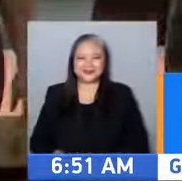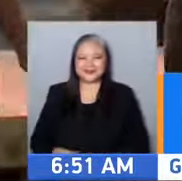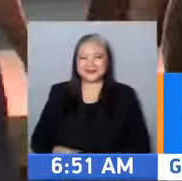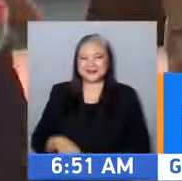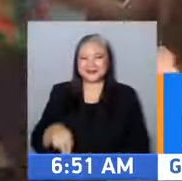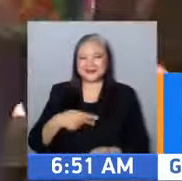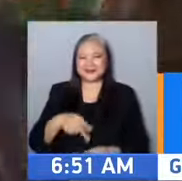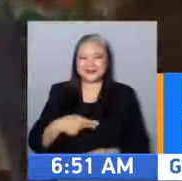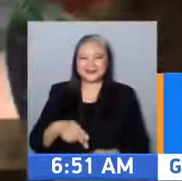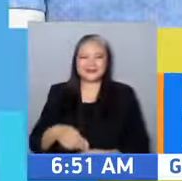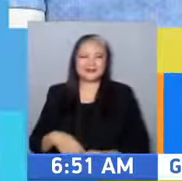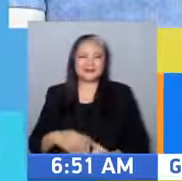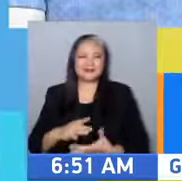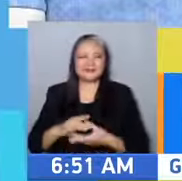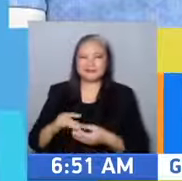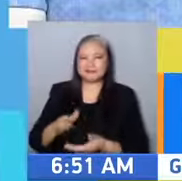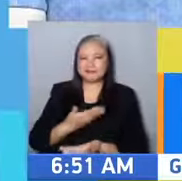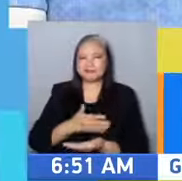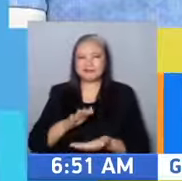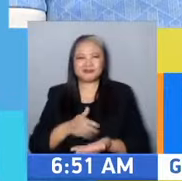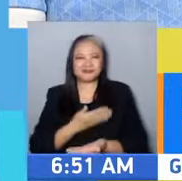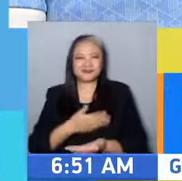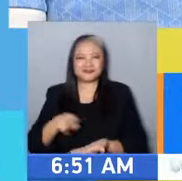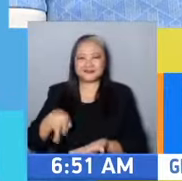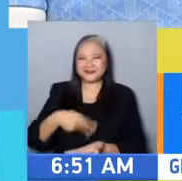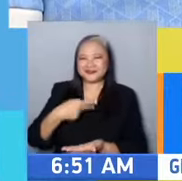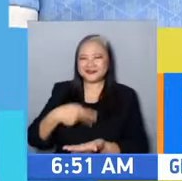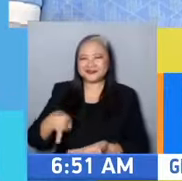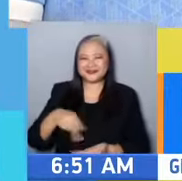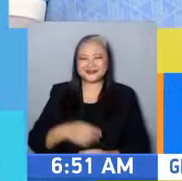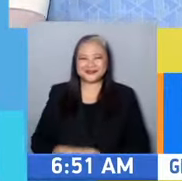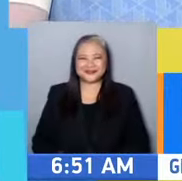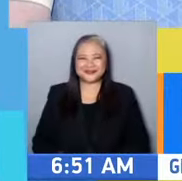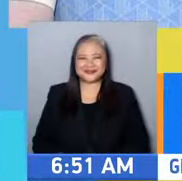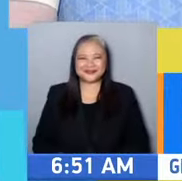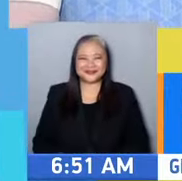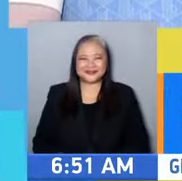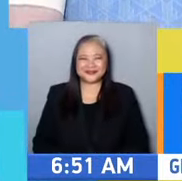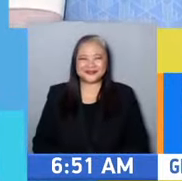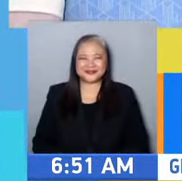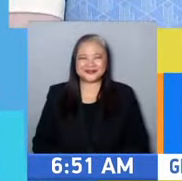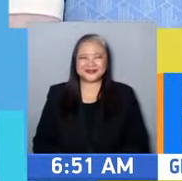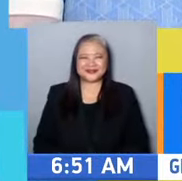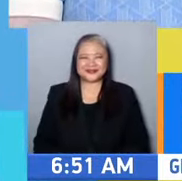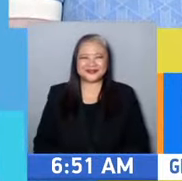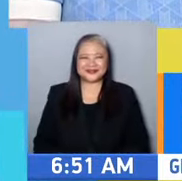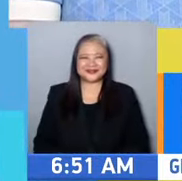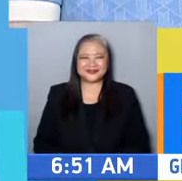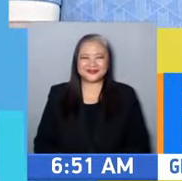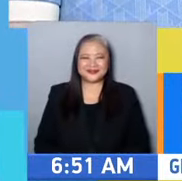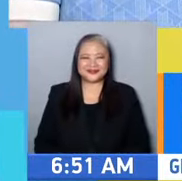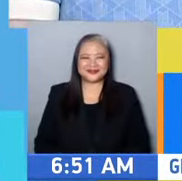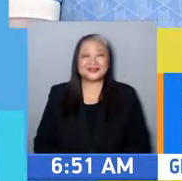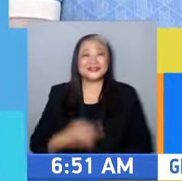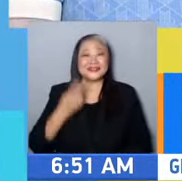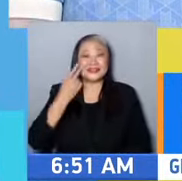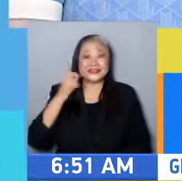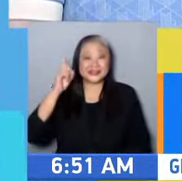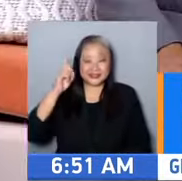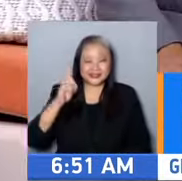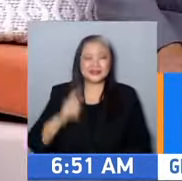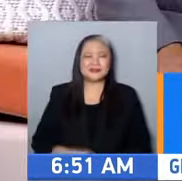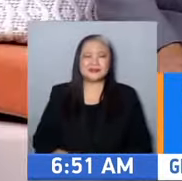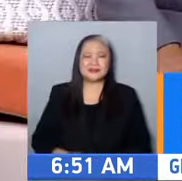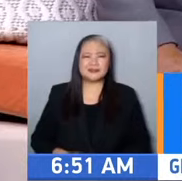Balikan natin. Teka lang, Walter. Paano po ba nagsimula yung pagiging